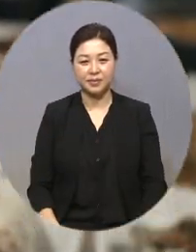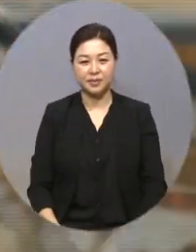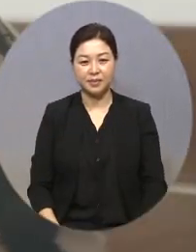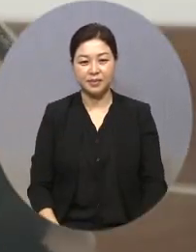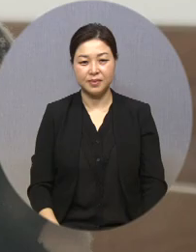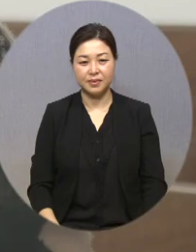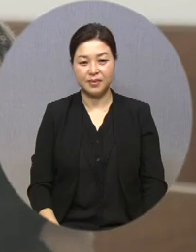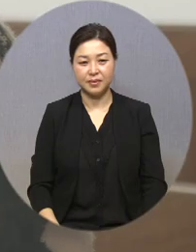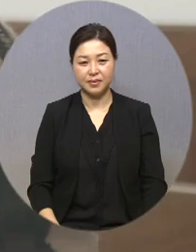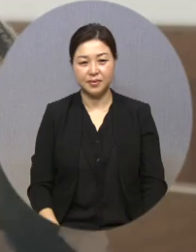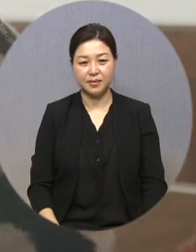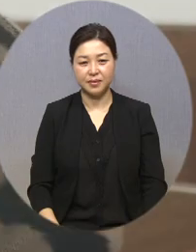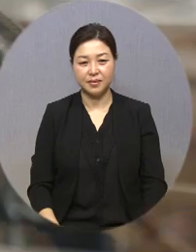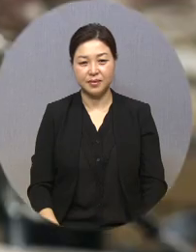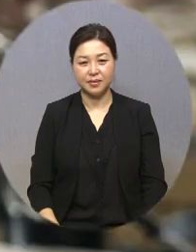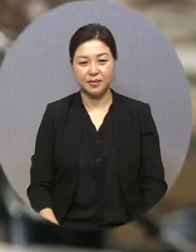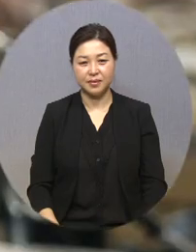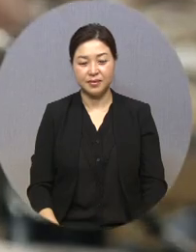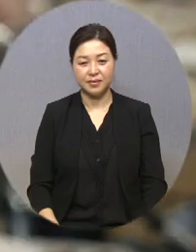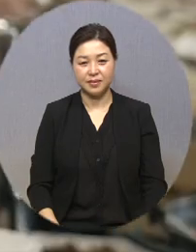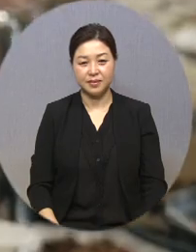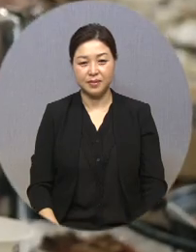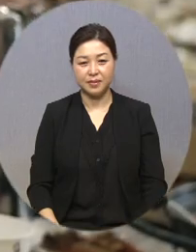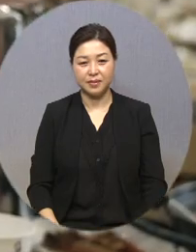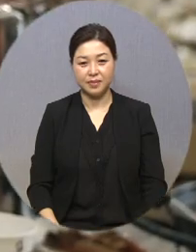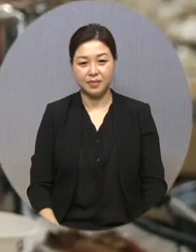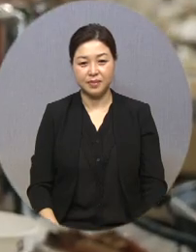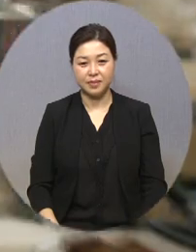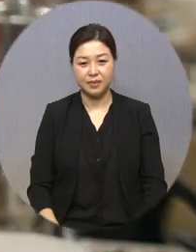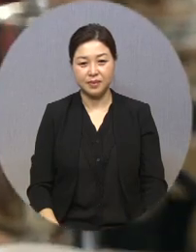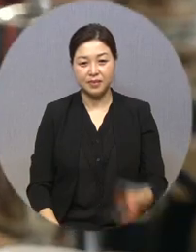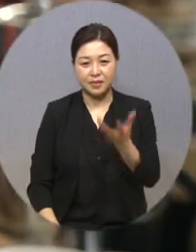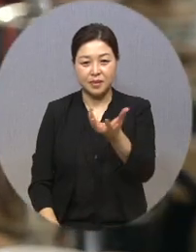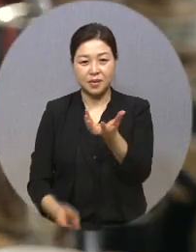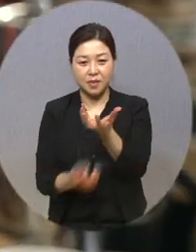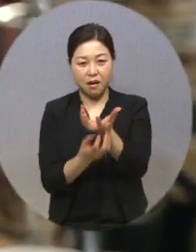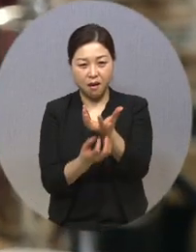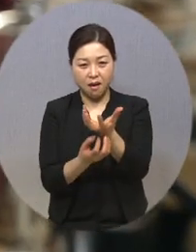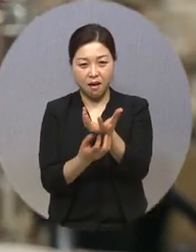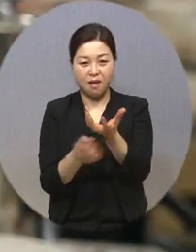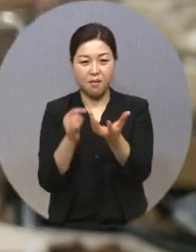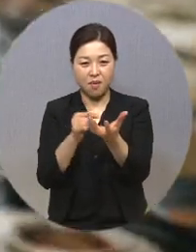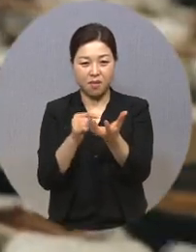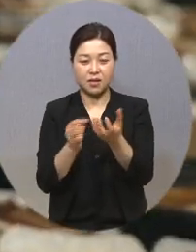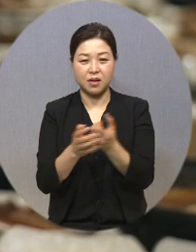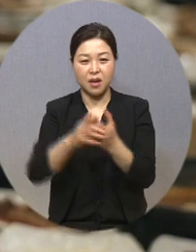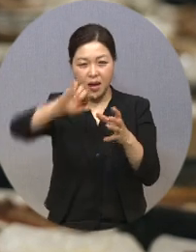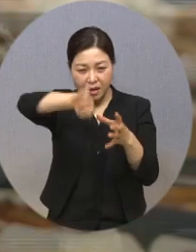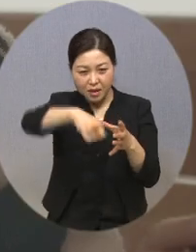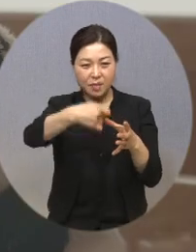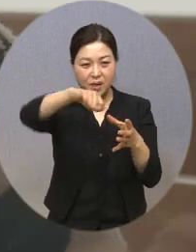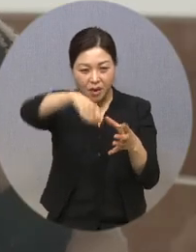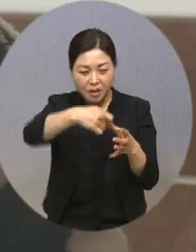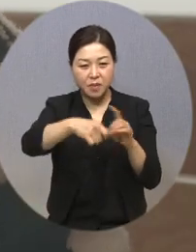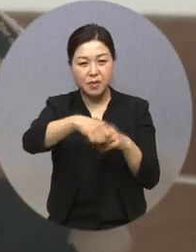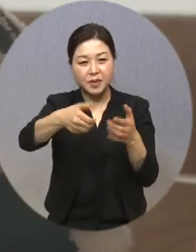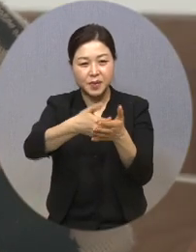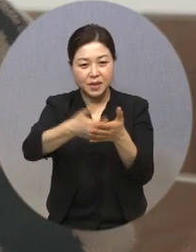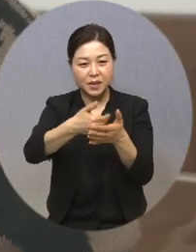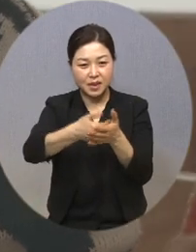어기야! 여차! 솥밥을 먹든 나같이 너무 깊게 푸시면 안 돼요. 너무 깊게 푸시면 누룽지까지